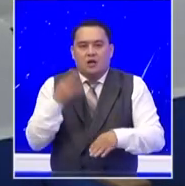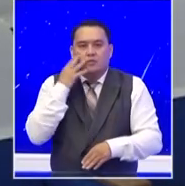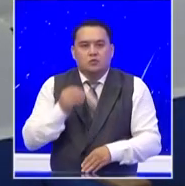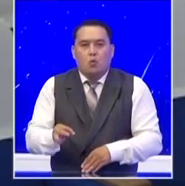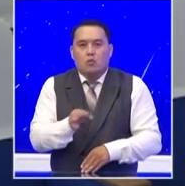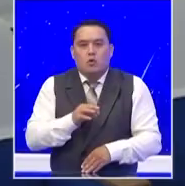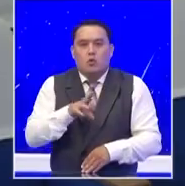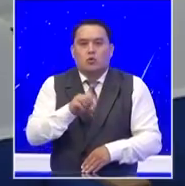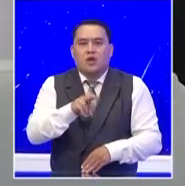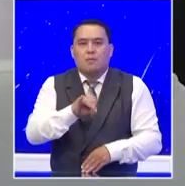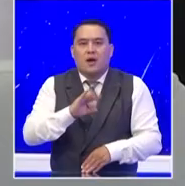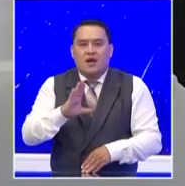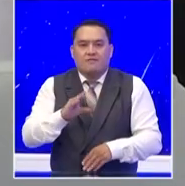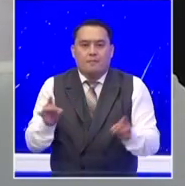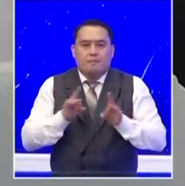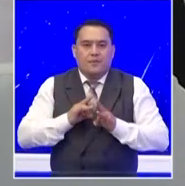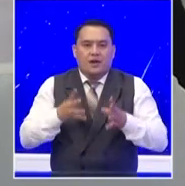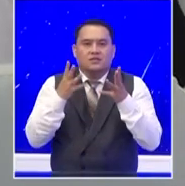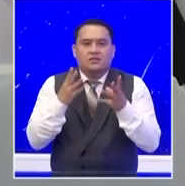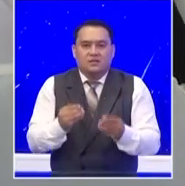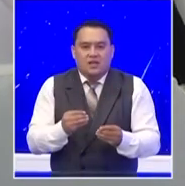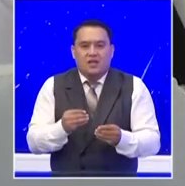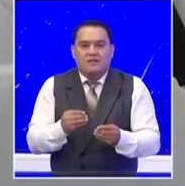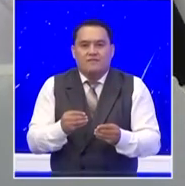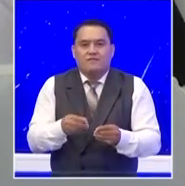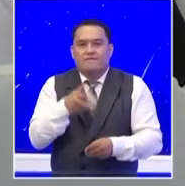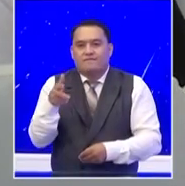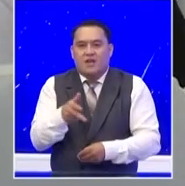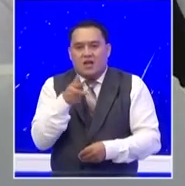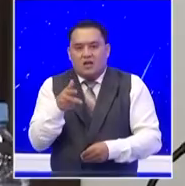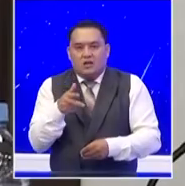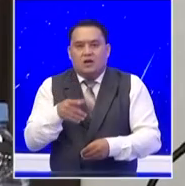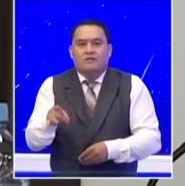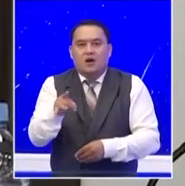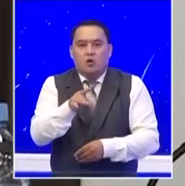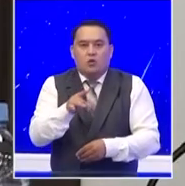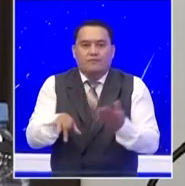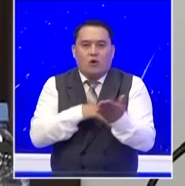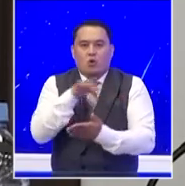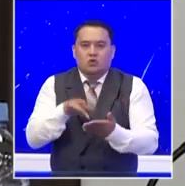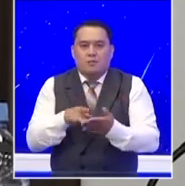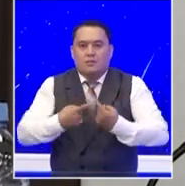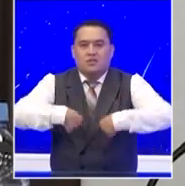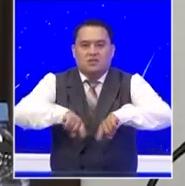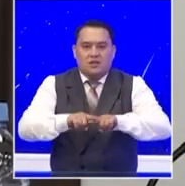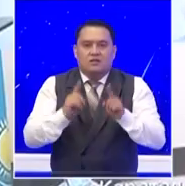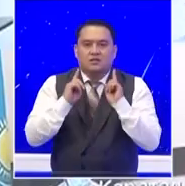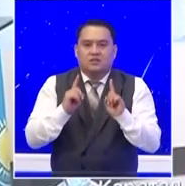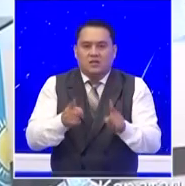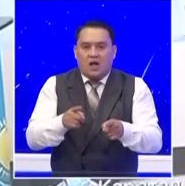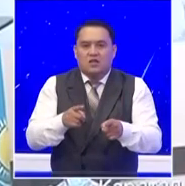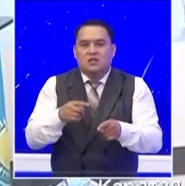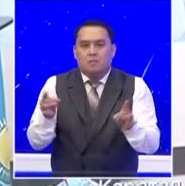ЖТСУ Серик Кудербаев в этот праздничный день находился на видеосвязи со всеми районами и городскими